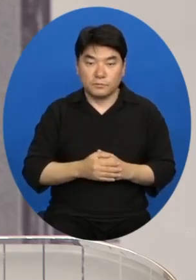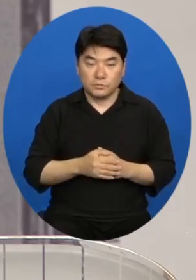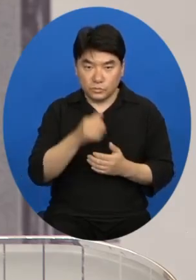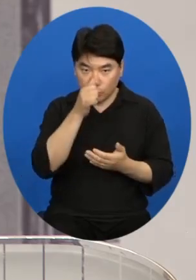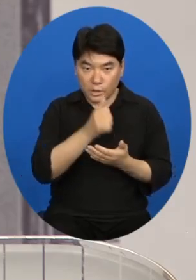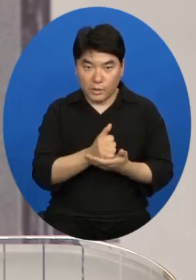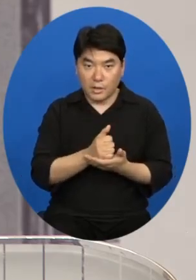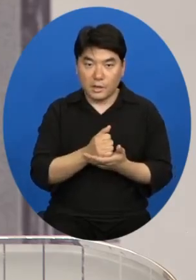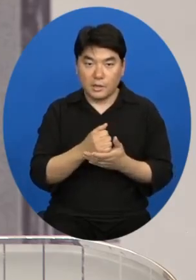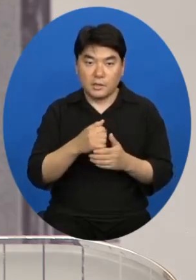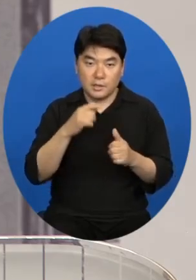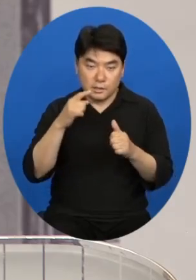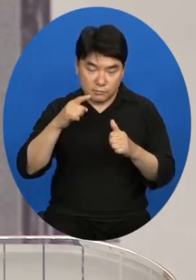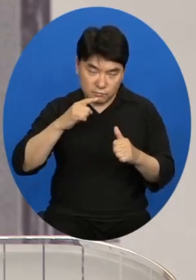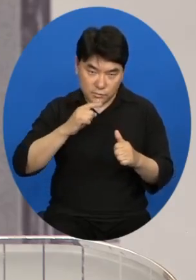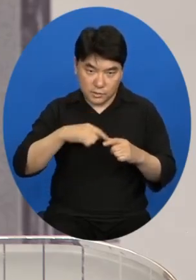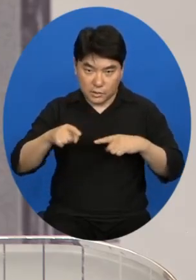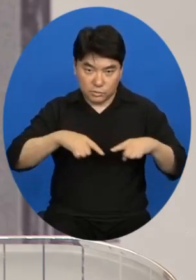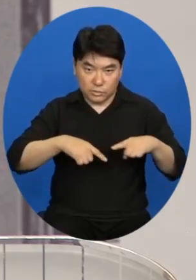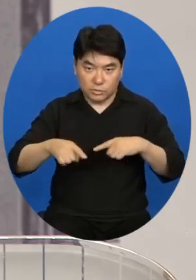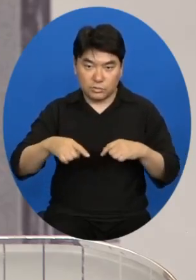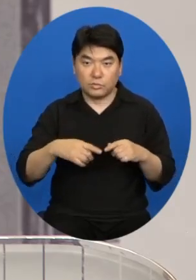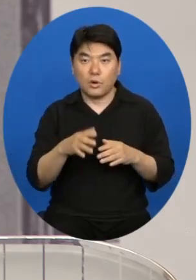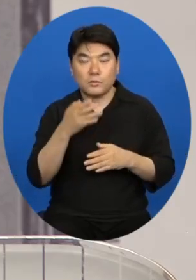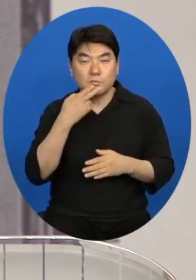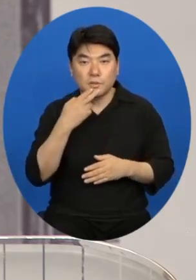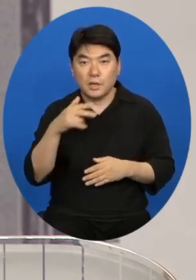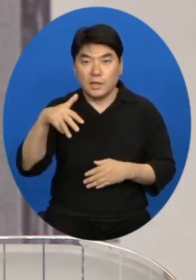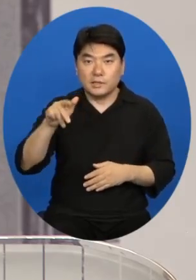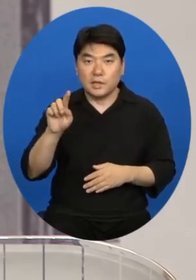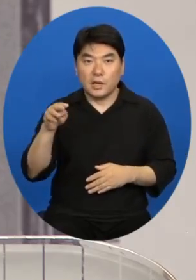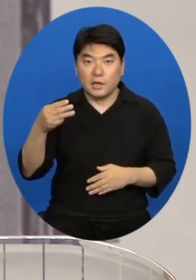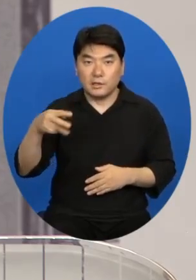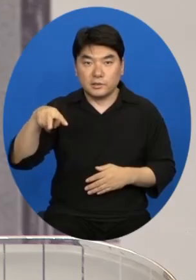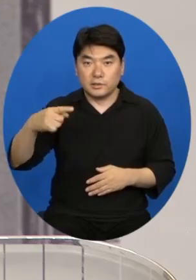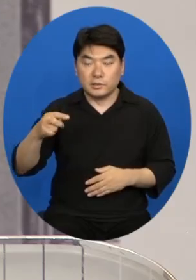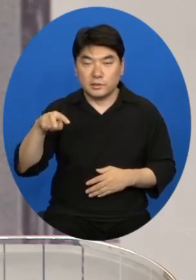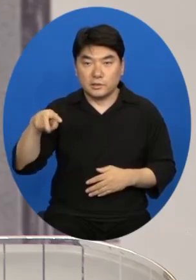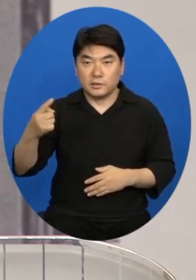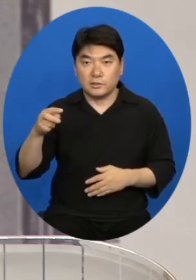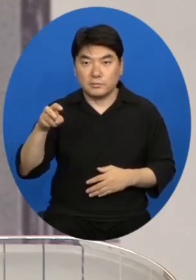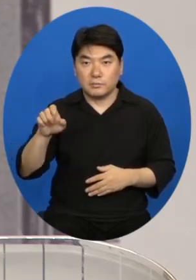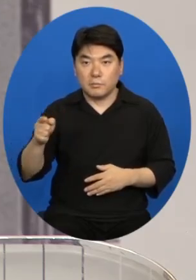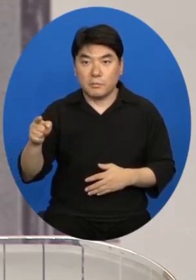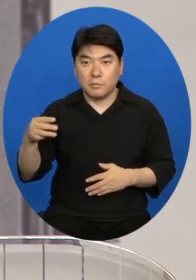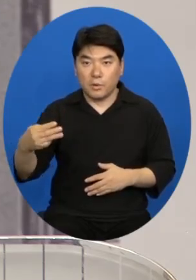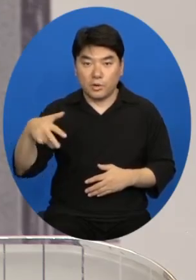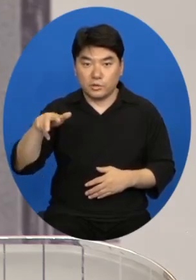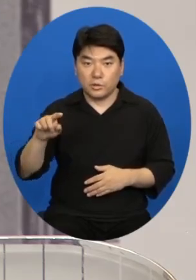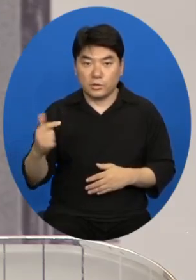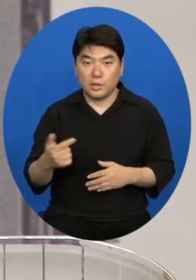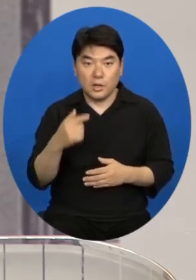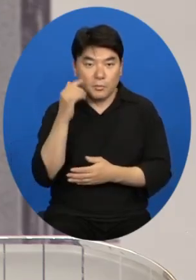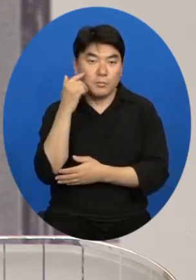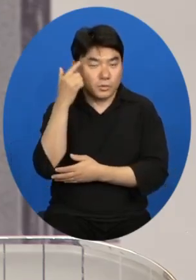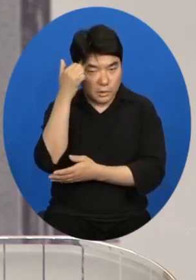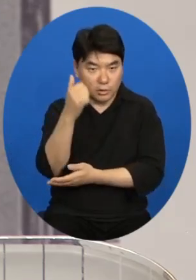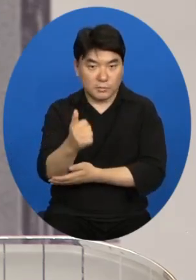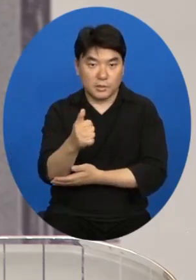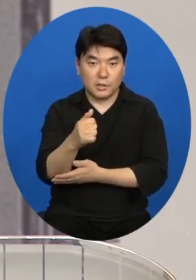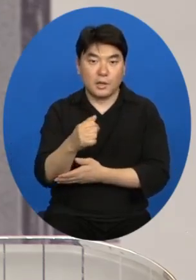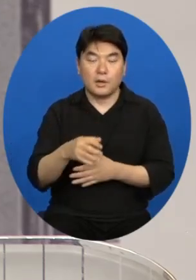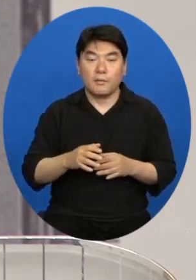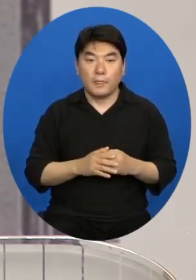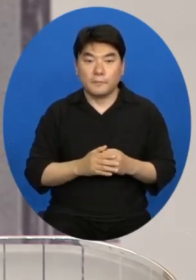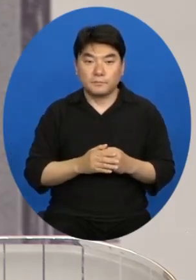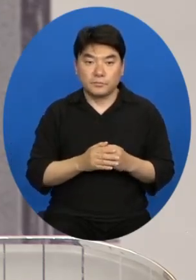더 이상 지배할 수 없다는 거예요. 찰스 펄전이 다니엘서 9장 24절 오늘 본문 말씀을 가지고 이렇게